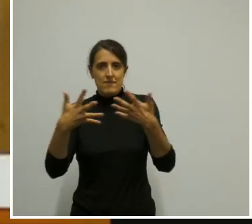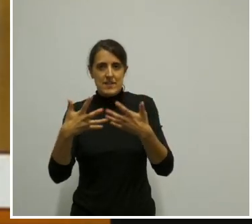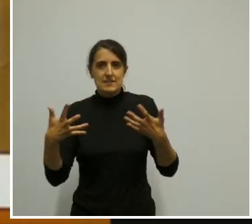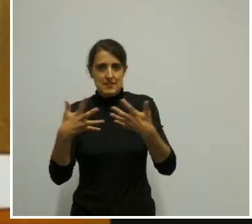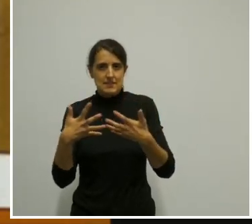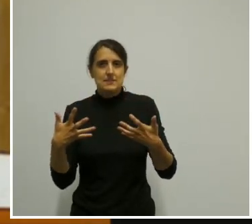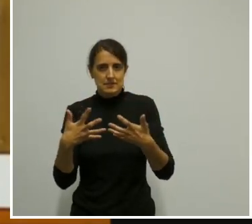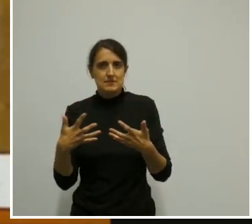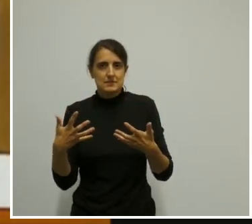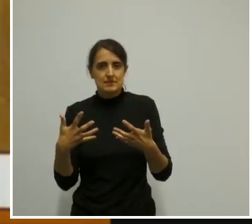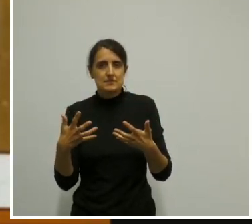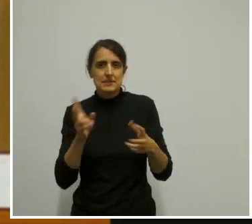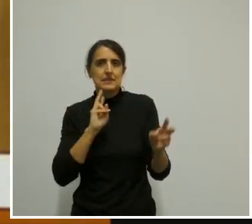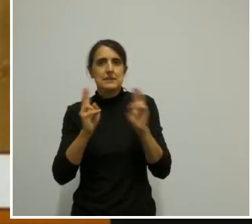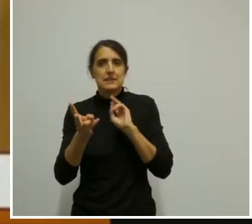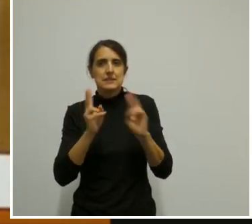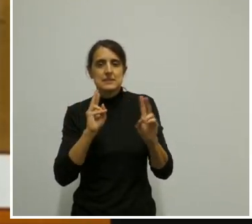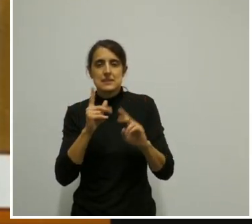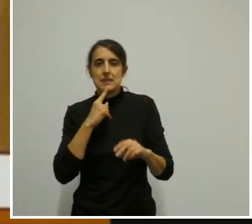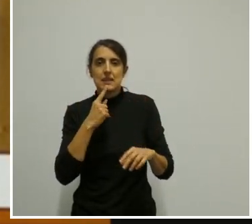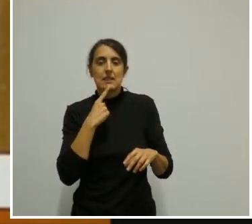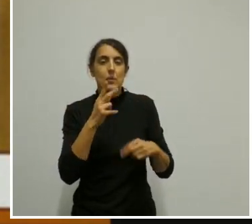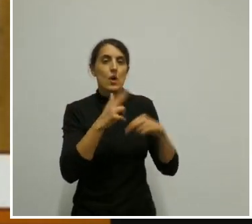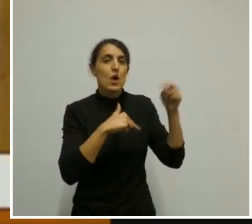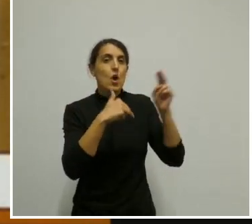Ah, ho he posat per escrit.